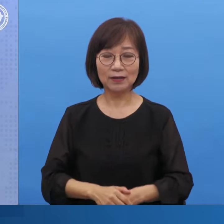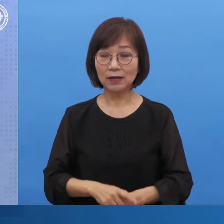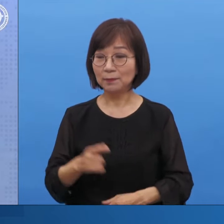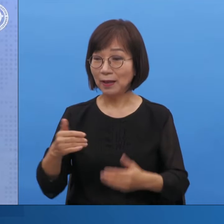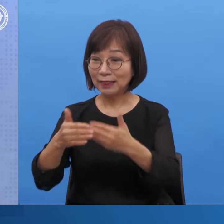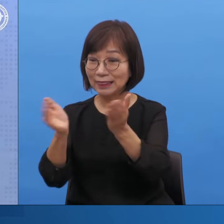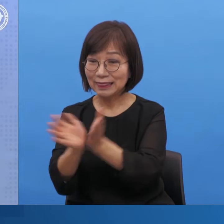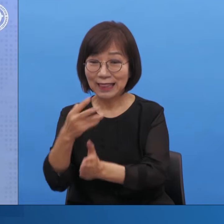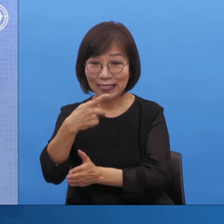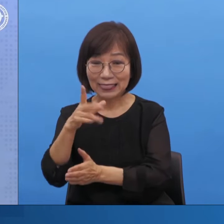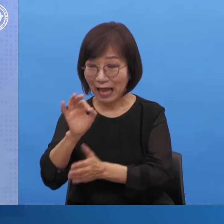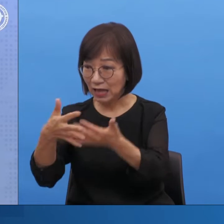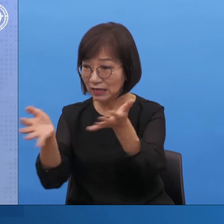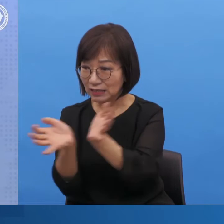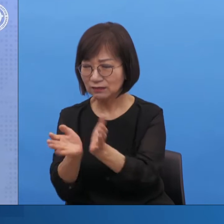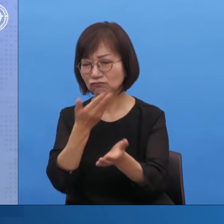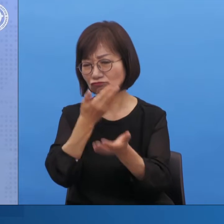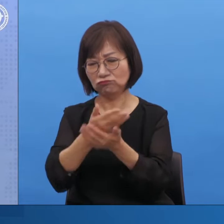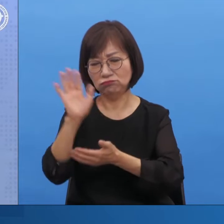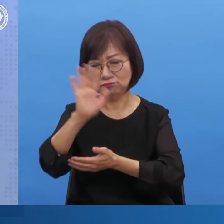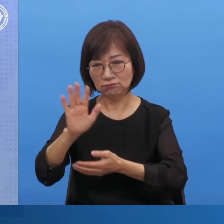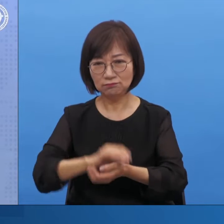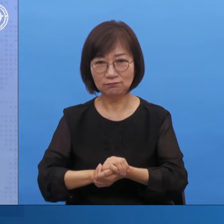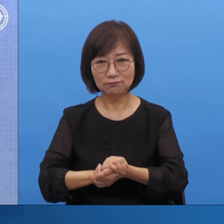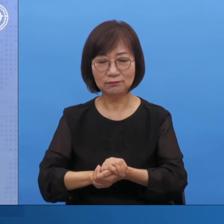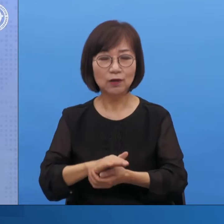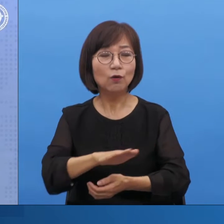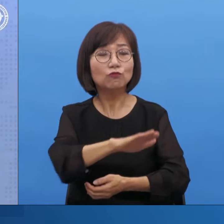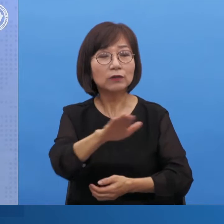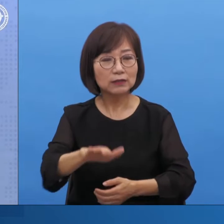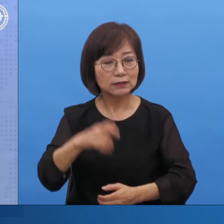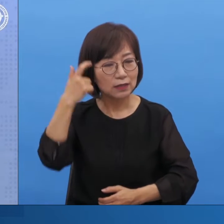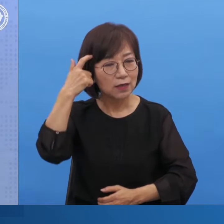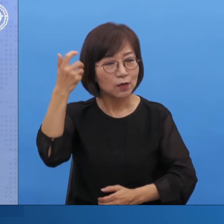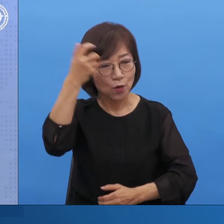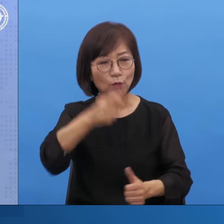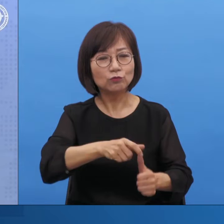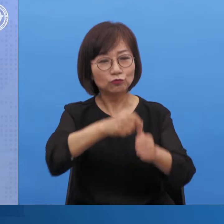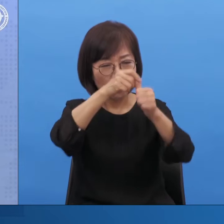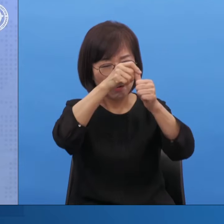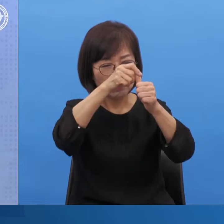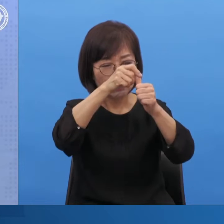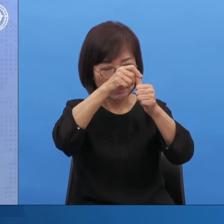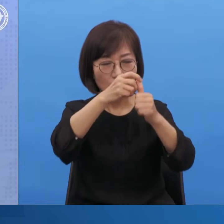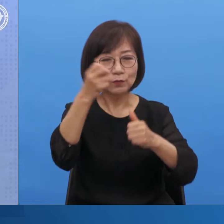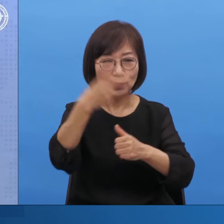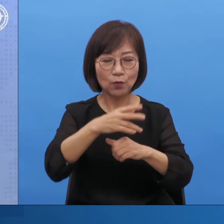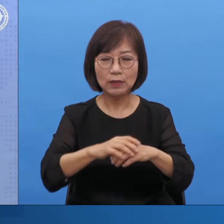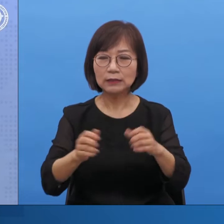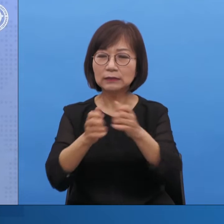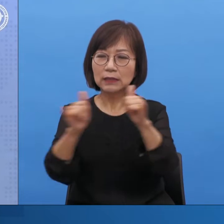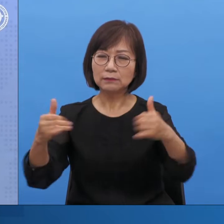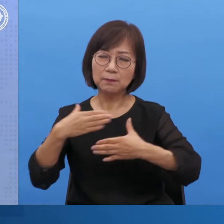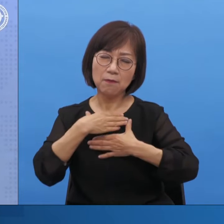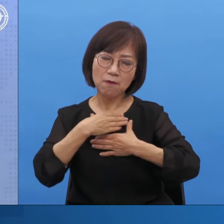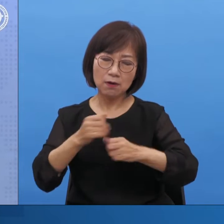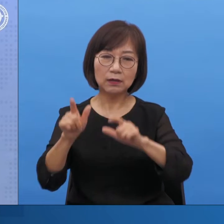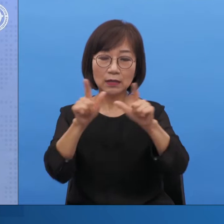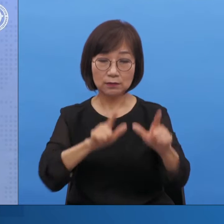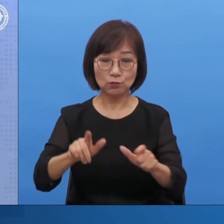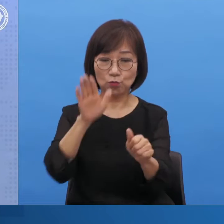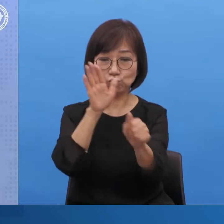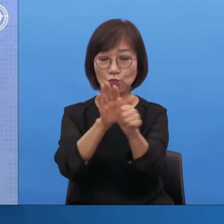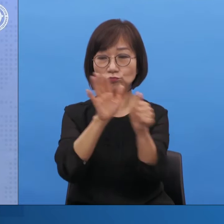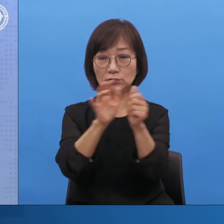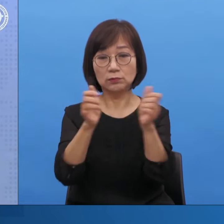중요합니다. 우리는 그 구를 위해서 사람들 잘 살게 해주는 사람이 중요한 거예요. For us, the party, it doesn't 그렇잖아요. matter what party it is, but if it is for